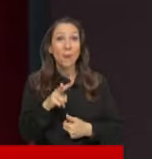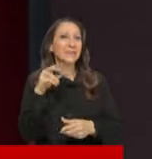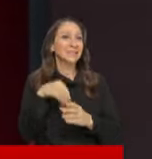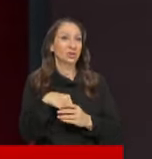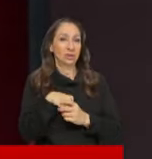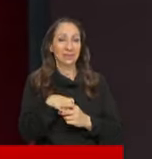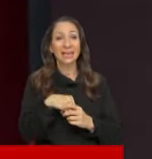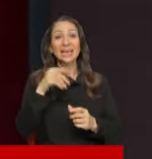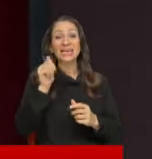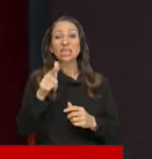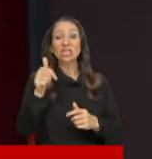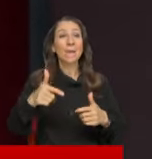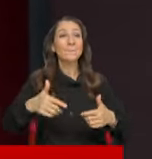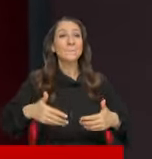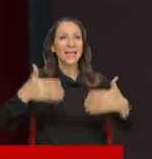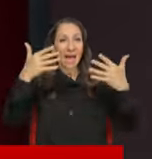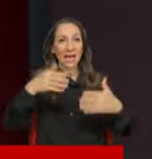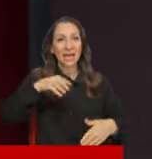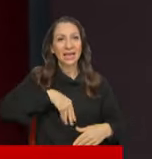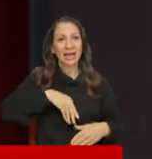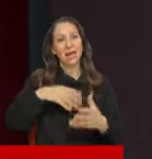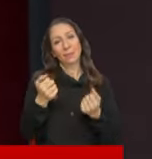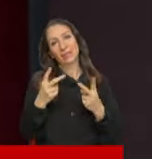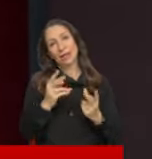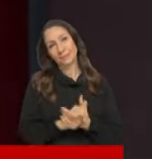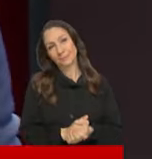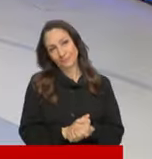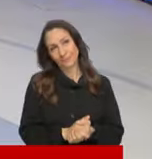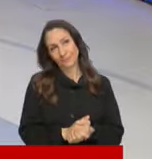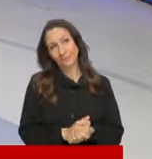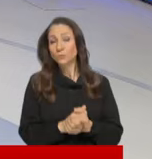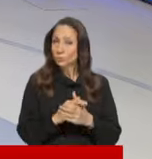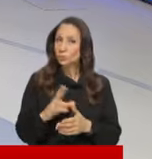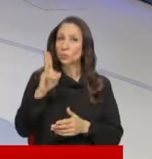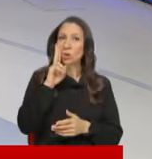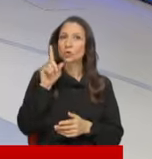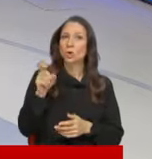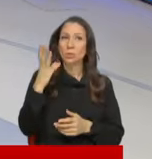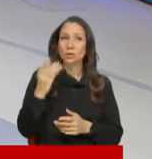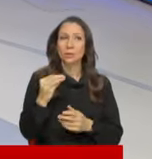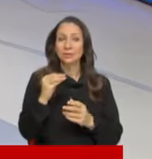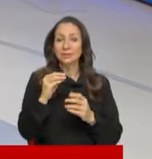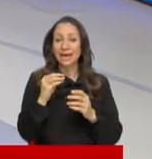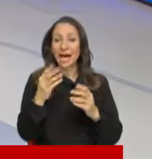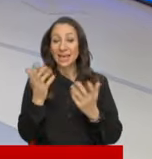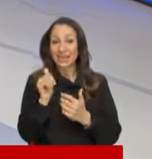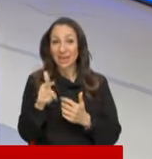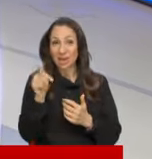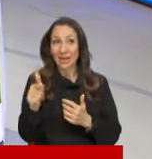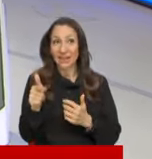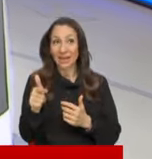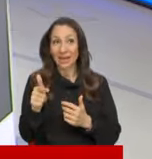açısından ilçe Binalarımız müşahit kartı alabilirler Peki son sorum olsun Aslında toplu bir soru olacak hangi ilçelerde